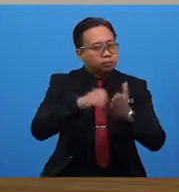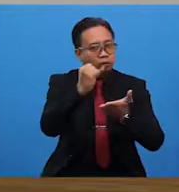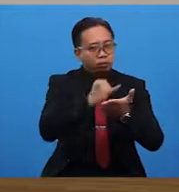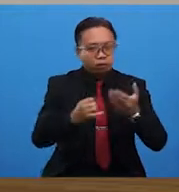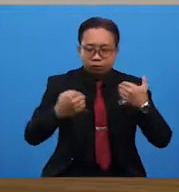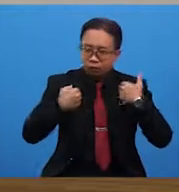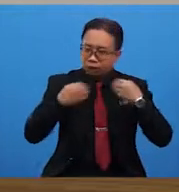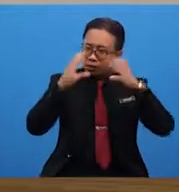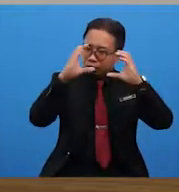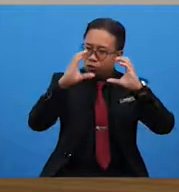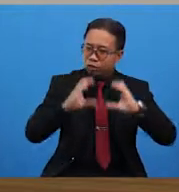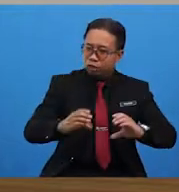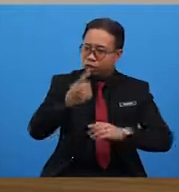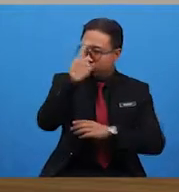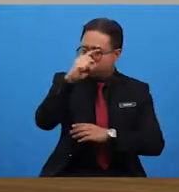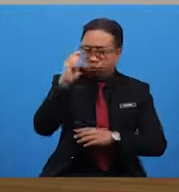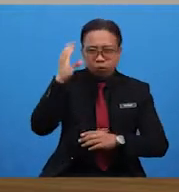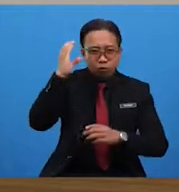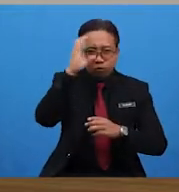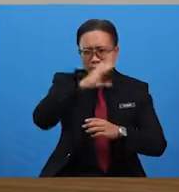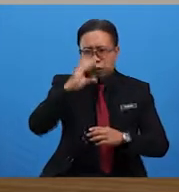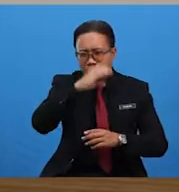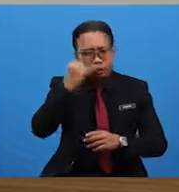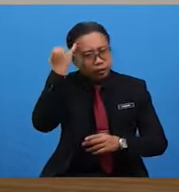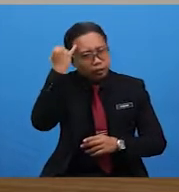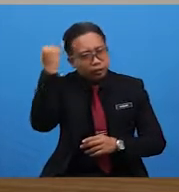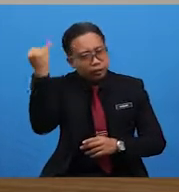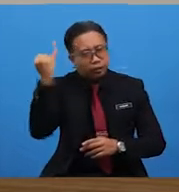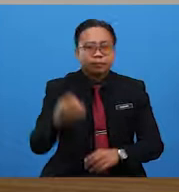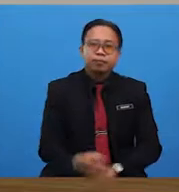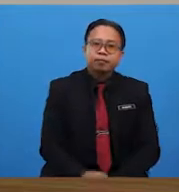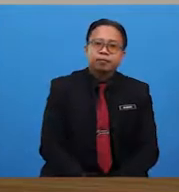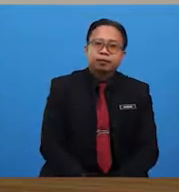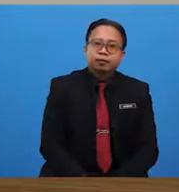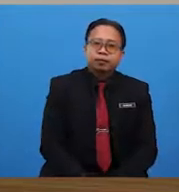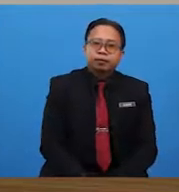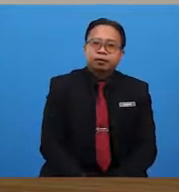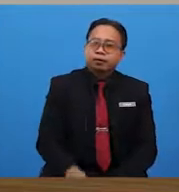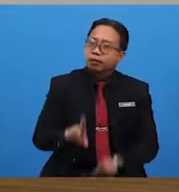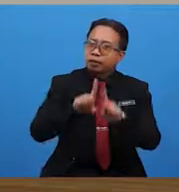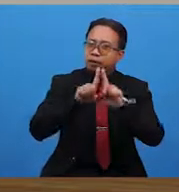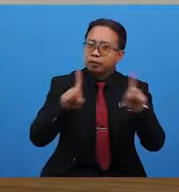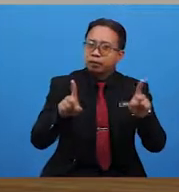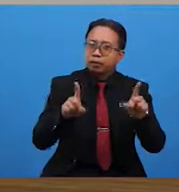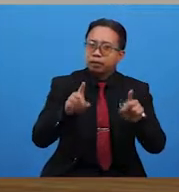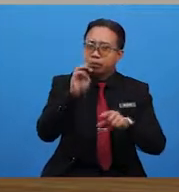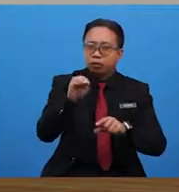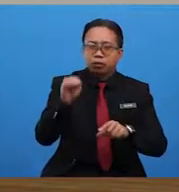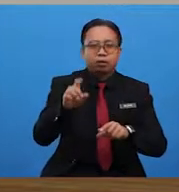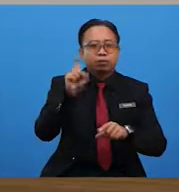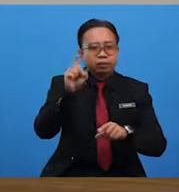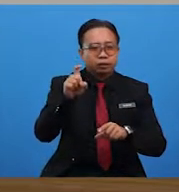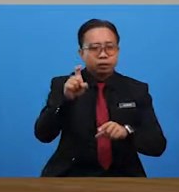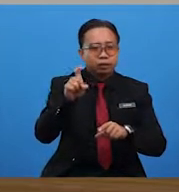masing-masing untuk mencari edyar dan mendapatkan ideal Namun sebagai seorang pelajar tentunya lebih